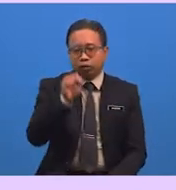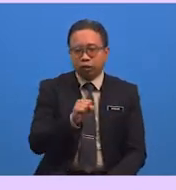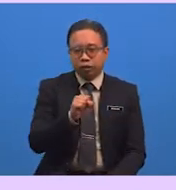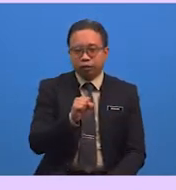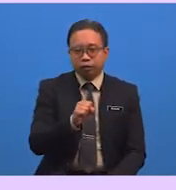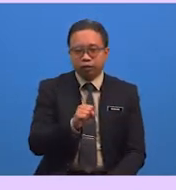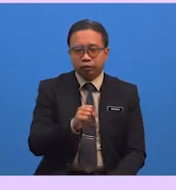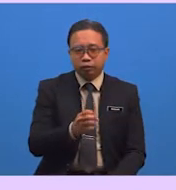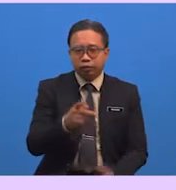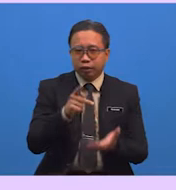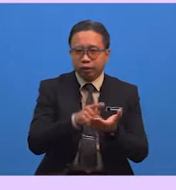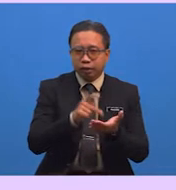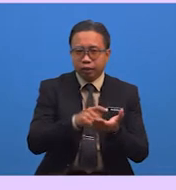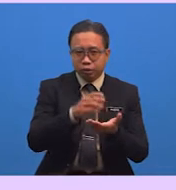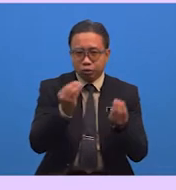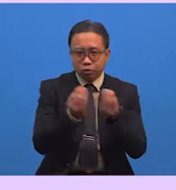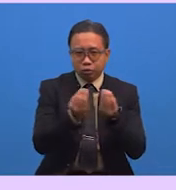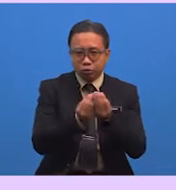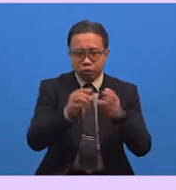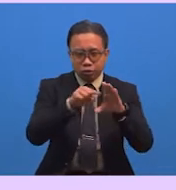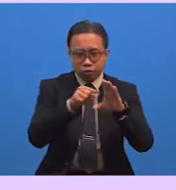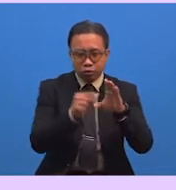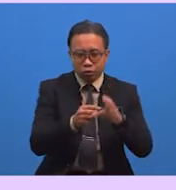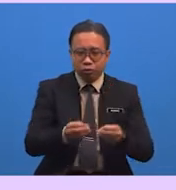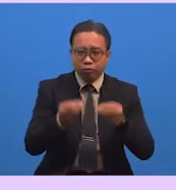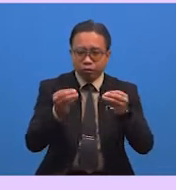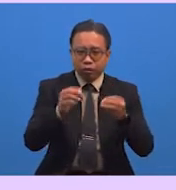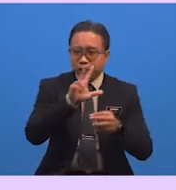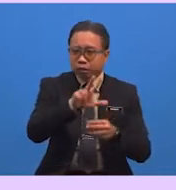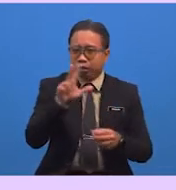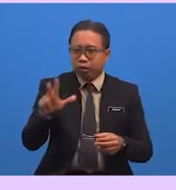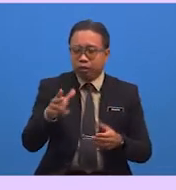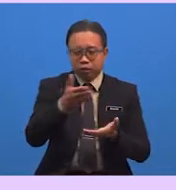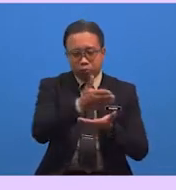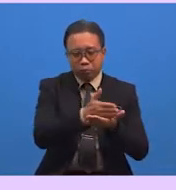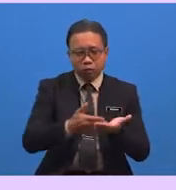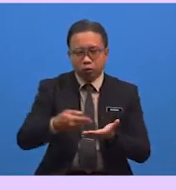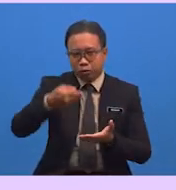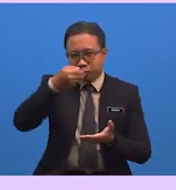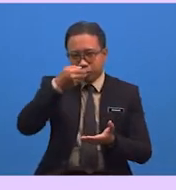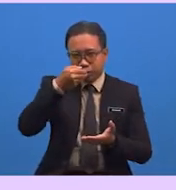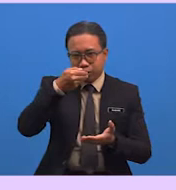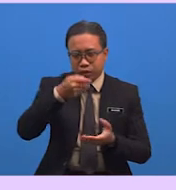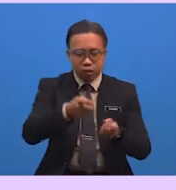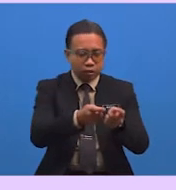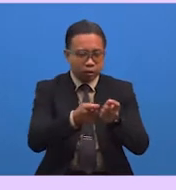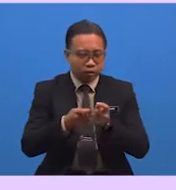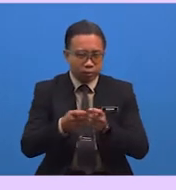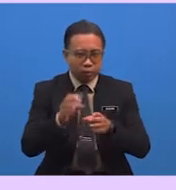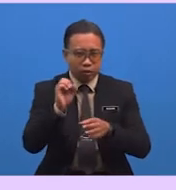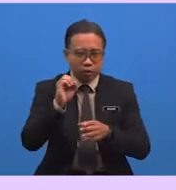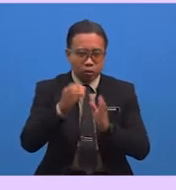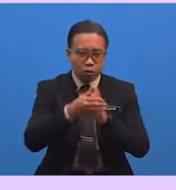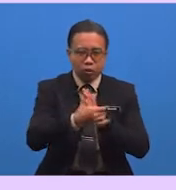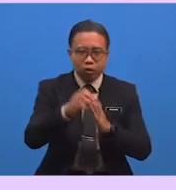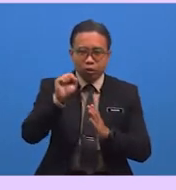Soalannya ialah, kira jumlah sudut bagi ketiga-tiga potongan pizza yang diterima oleh